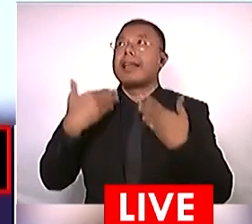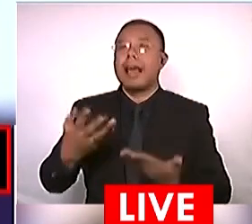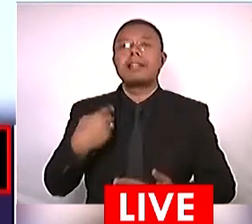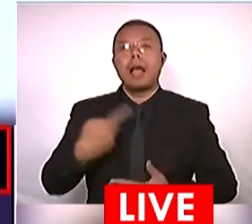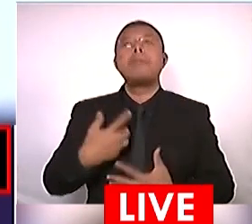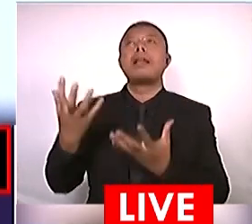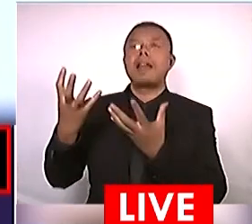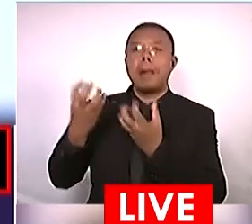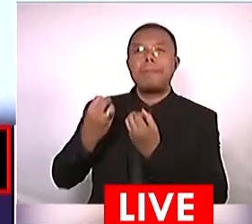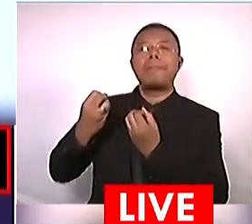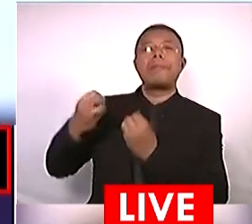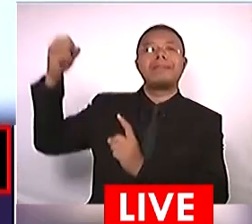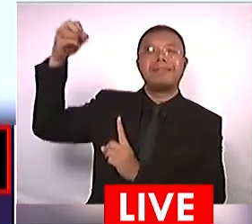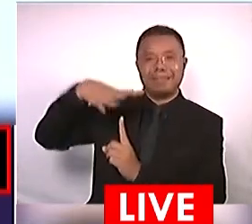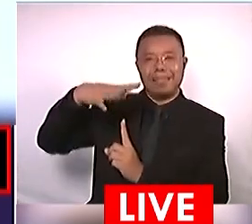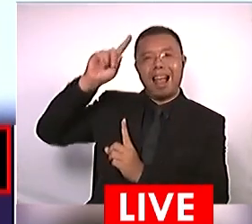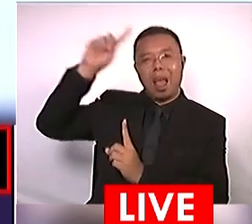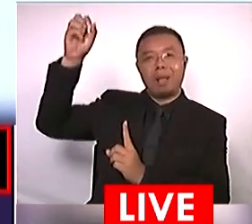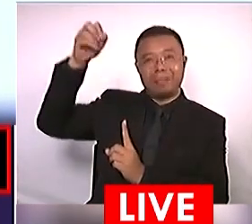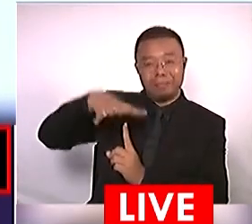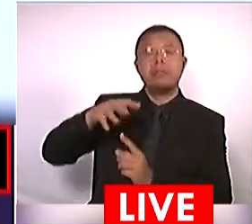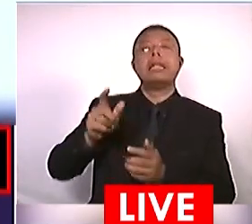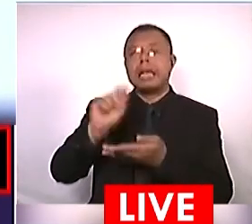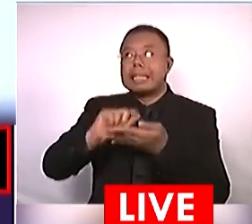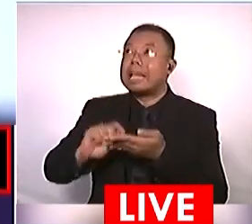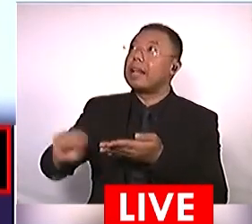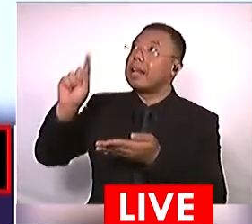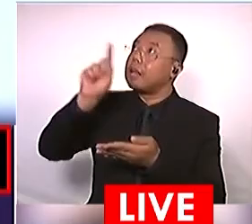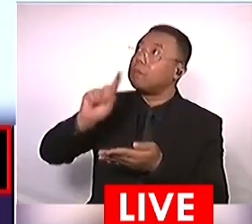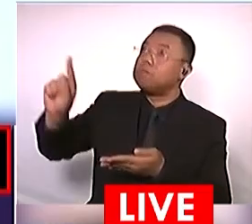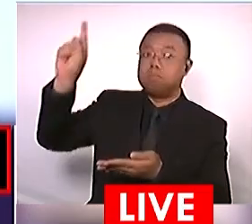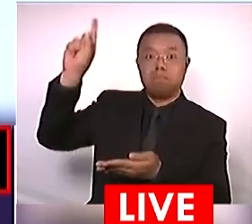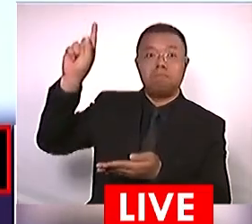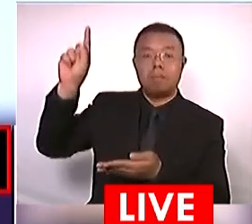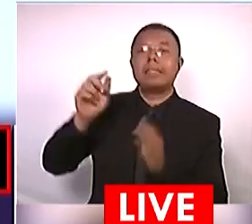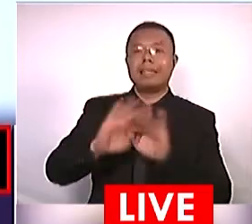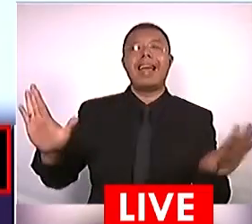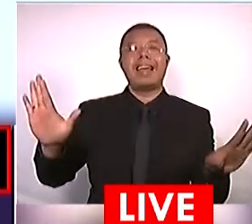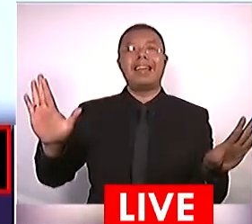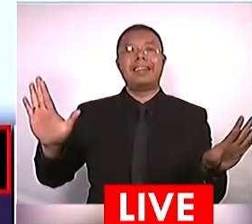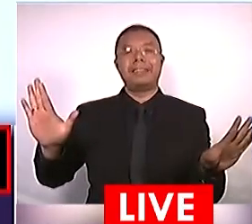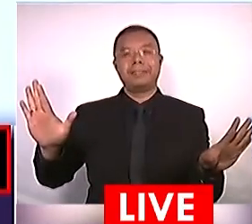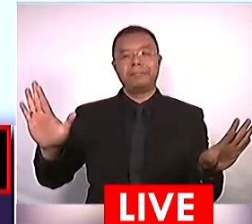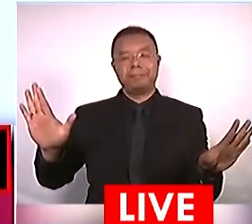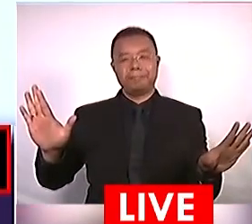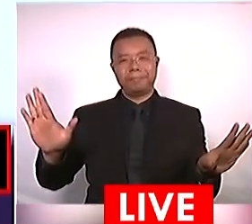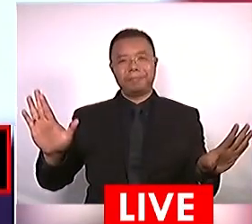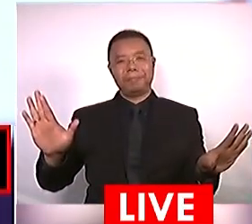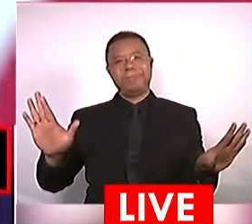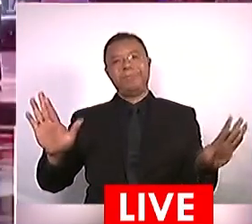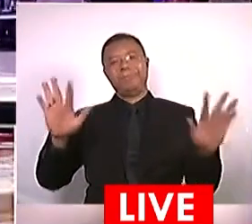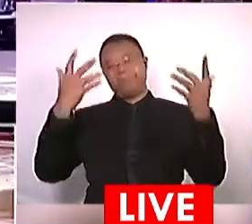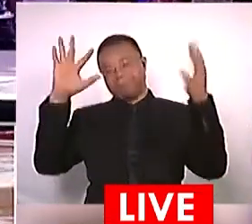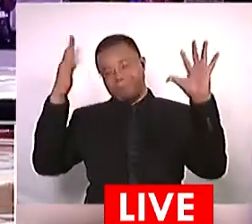kami mendapat ganjaran Ilahi dan tercatat di lauhil mahfuz selesai kita berikan